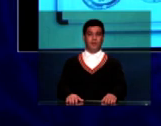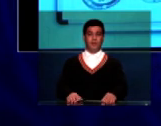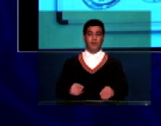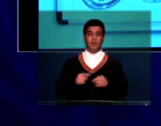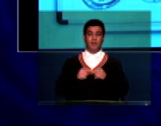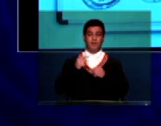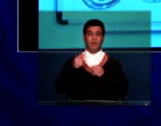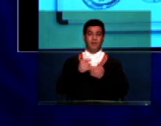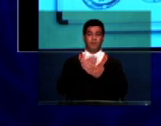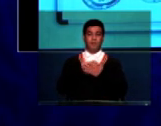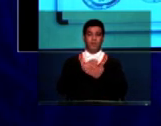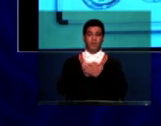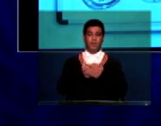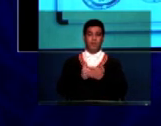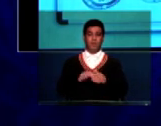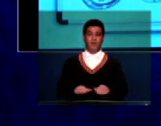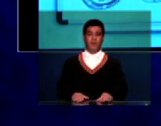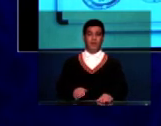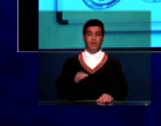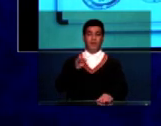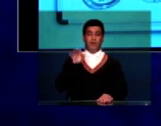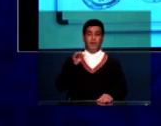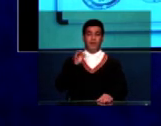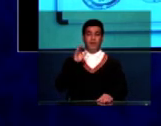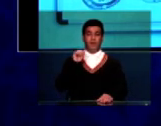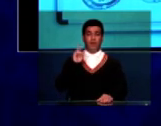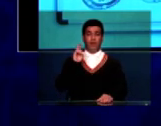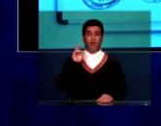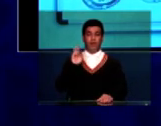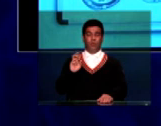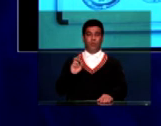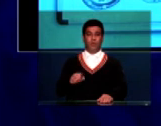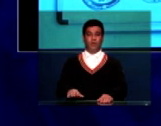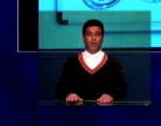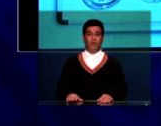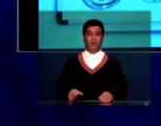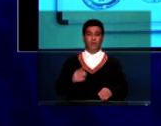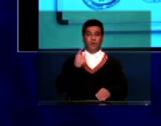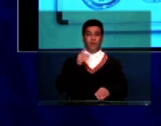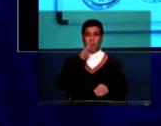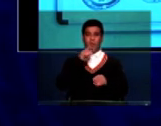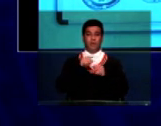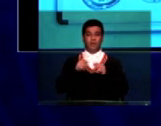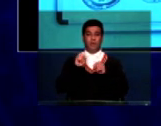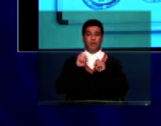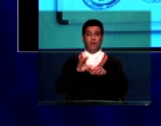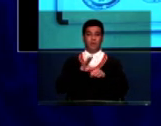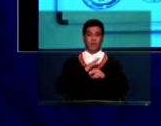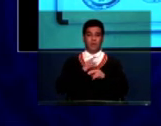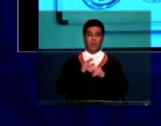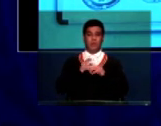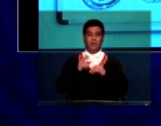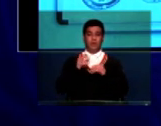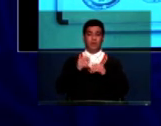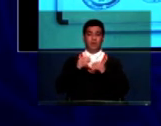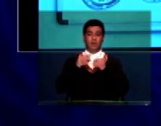Keyingi misolimiz. Tanga va kub. Tanga va kub bir vaqtda tashlandi. Yer